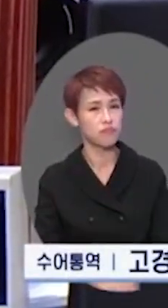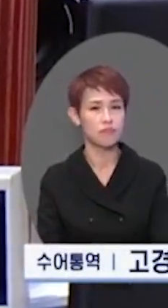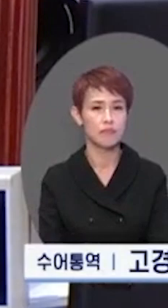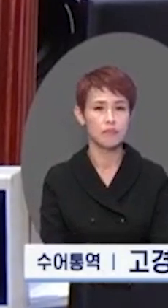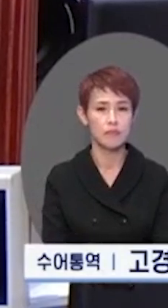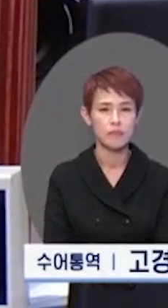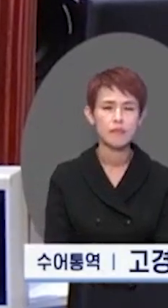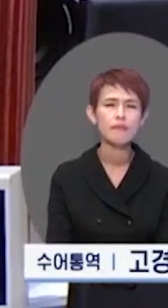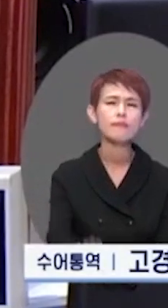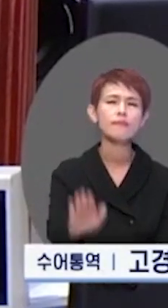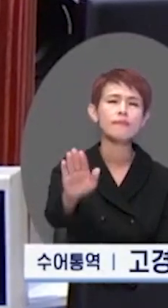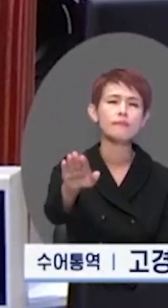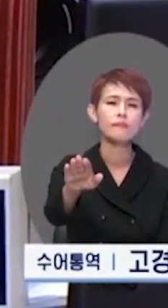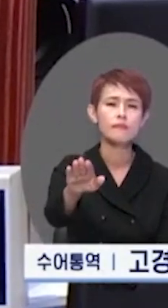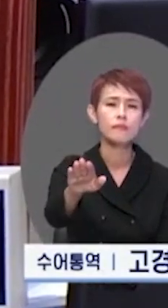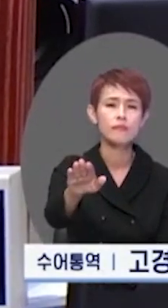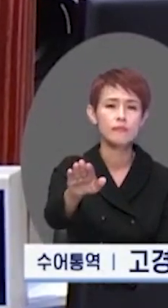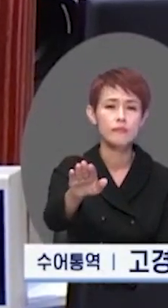아 잠깐만요.